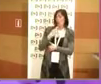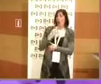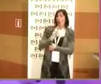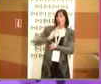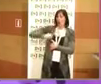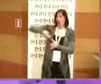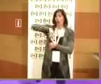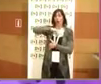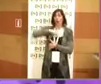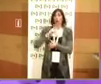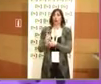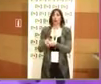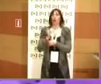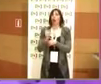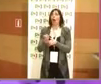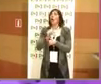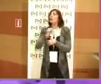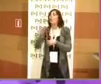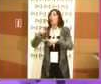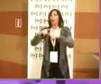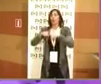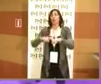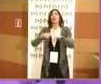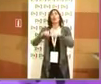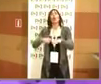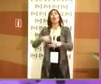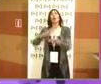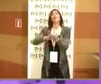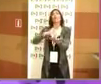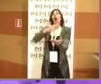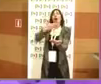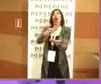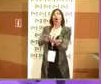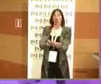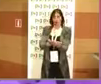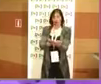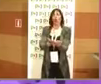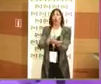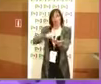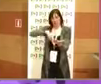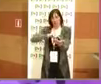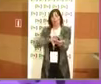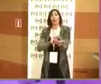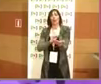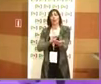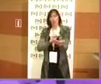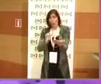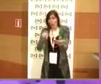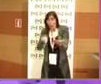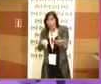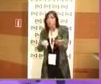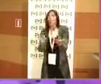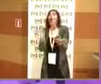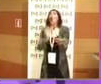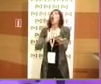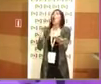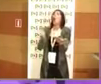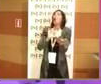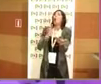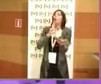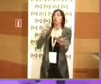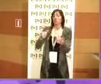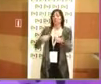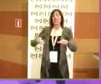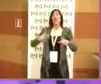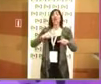non è la sola testimonianza di valori nei quali ovviamente crediamo. O urlare nelle nostre sedi